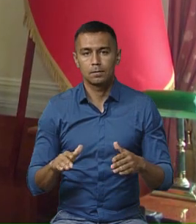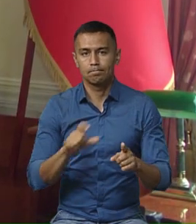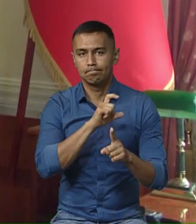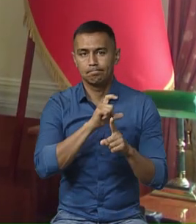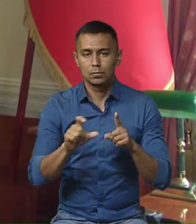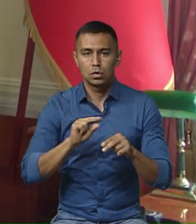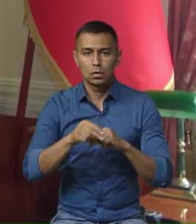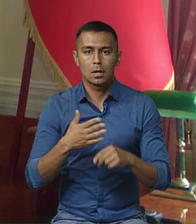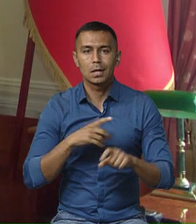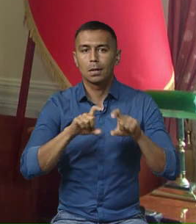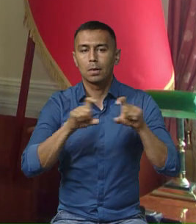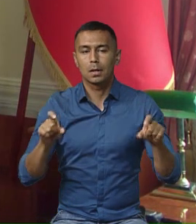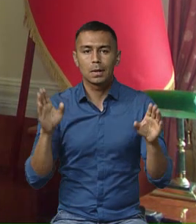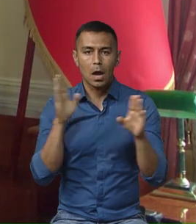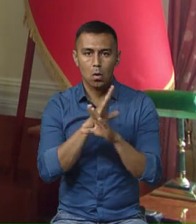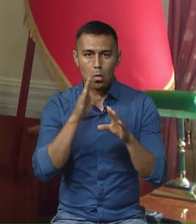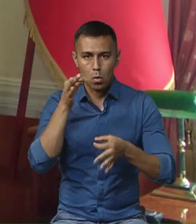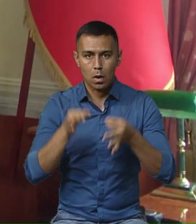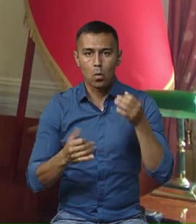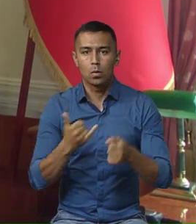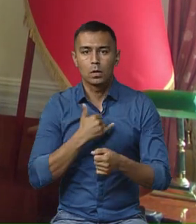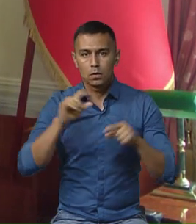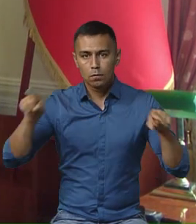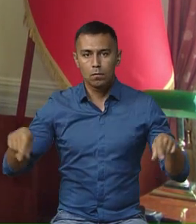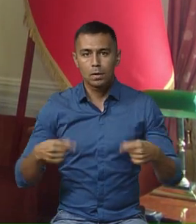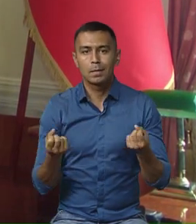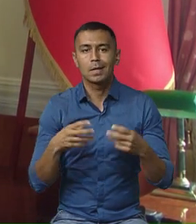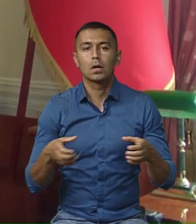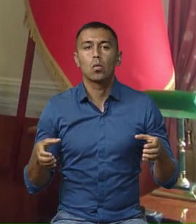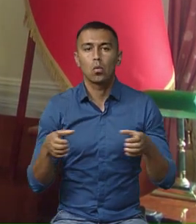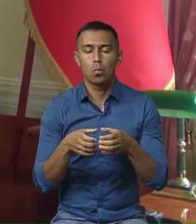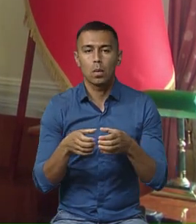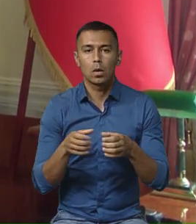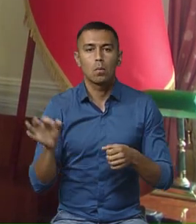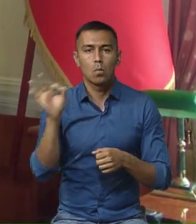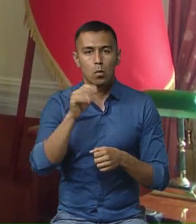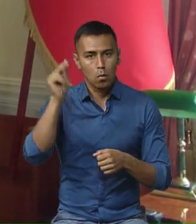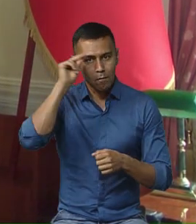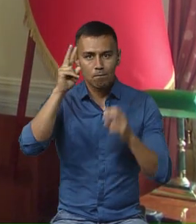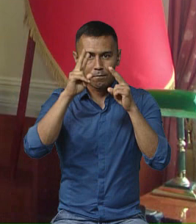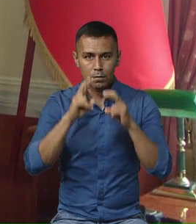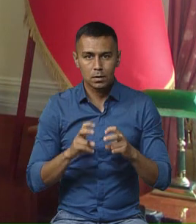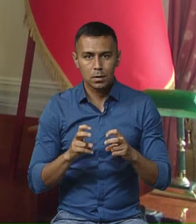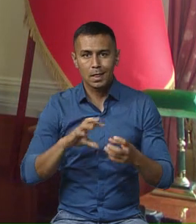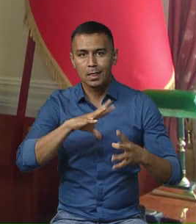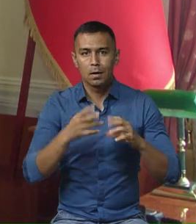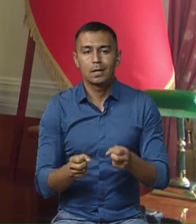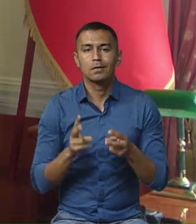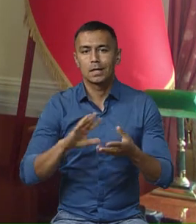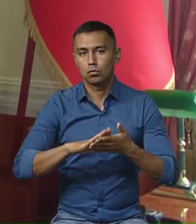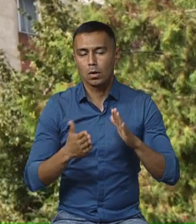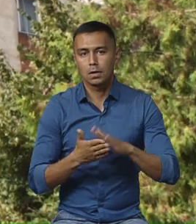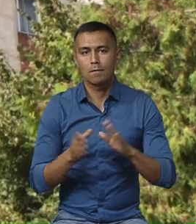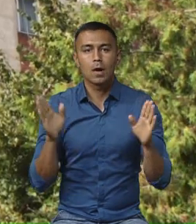відреагували через наш департамент екології. В нас створена спеціальна група щодо вивчення наслідків надзвичайних